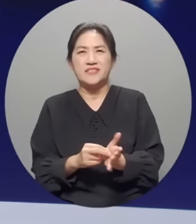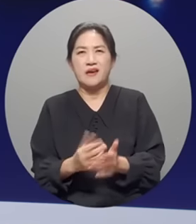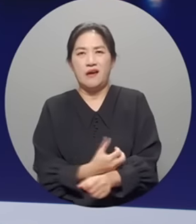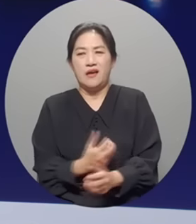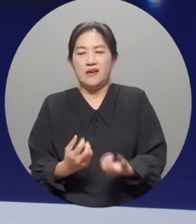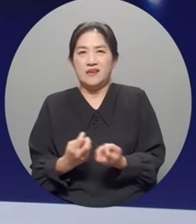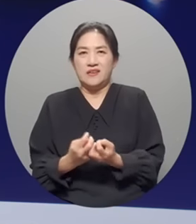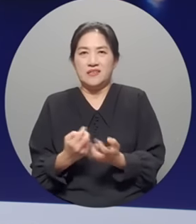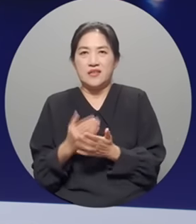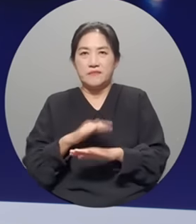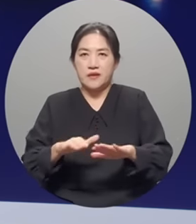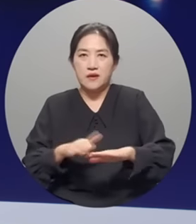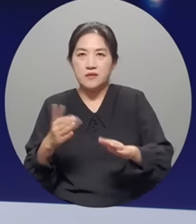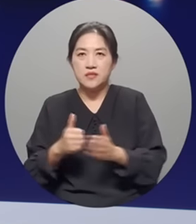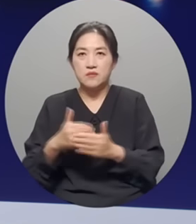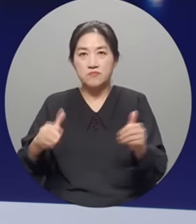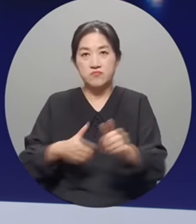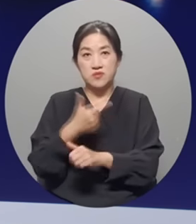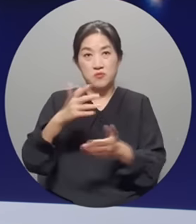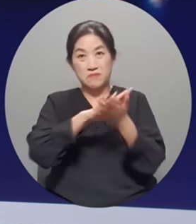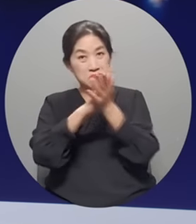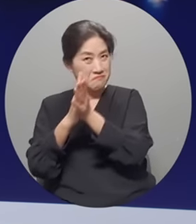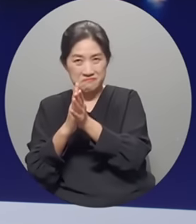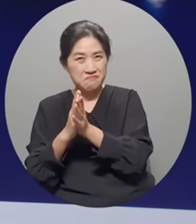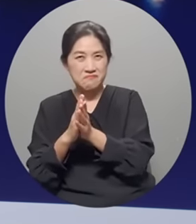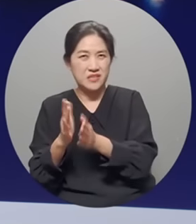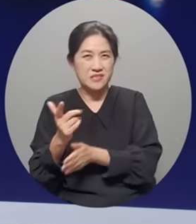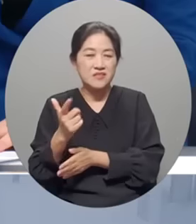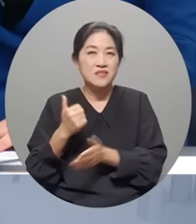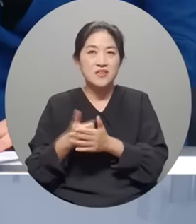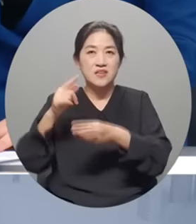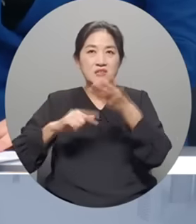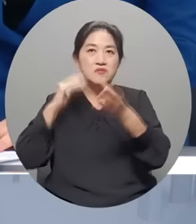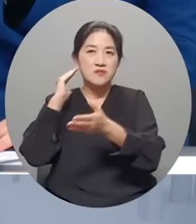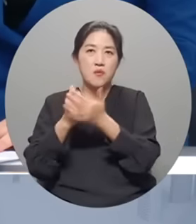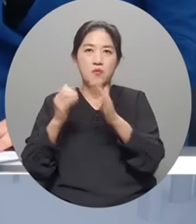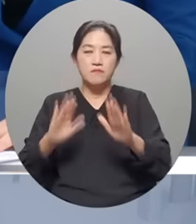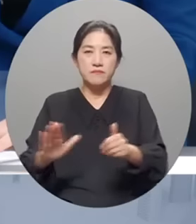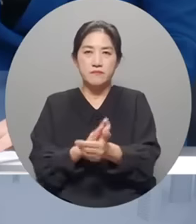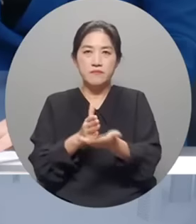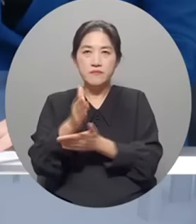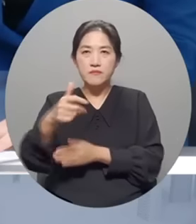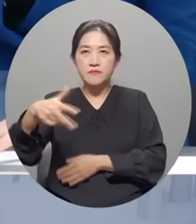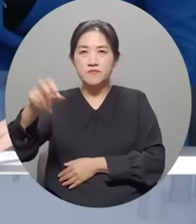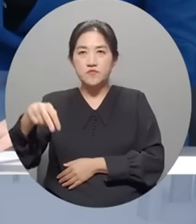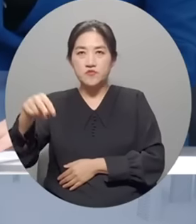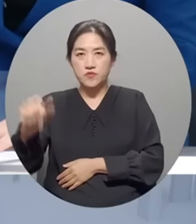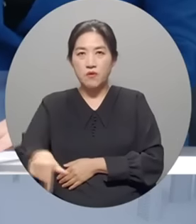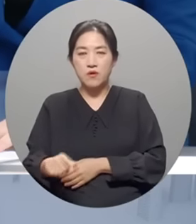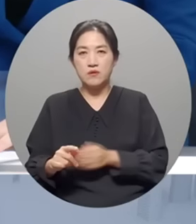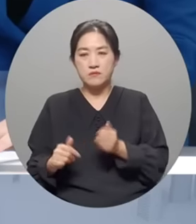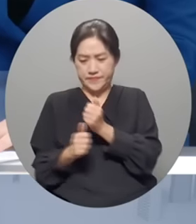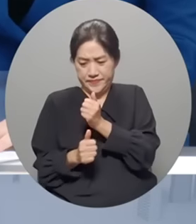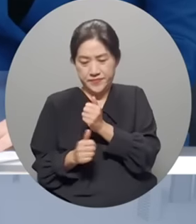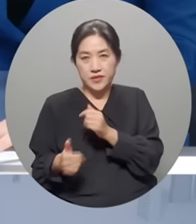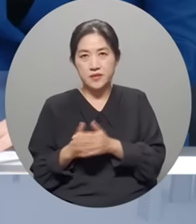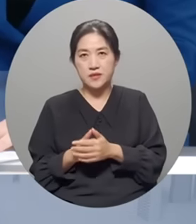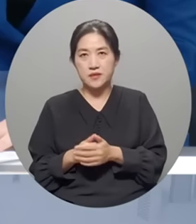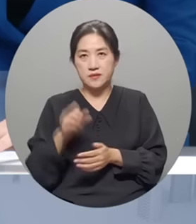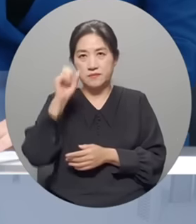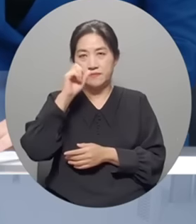했지만 기류가 확 달라진 것 같진 않습니다. 윤 대통령은 오늘 비서실장, 정무수석 등 고위 참모들과 번개